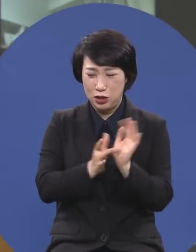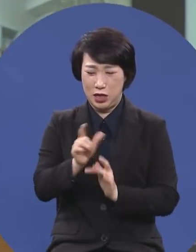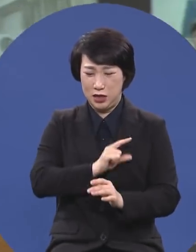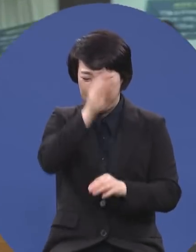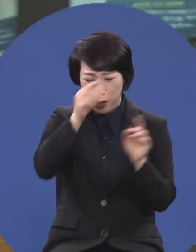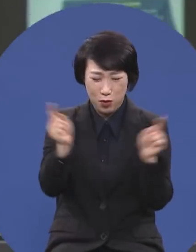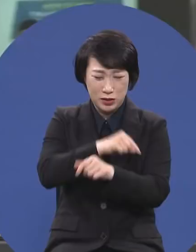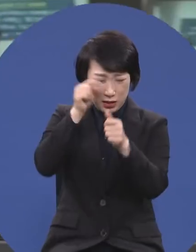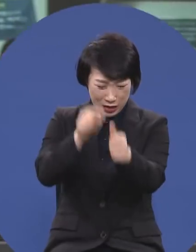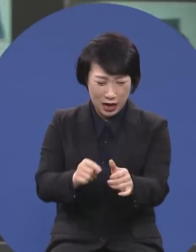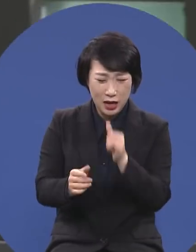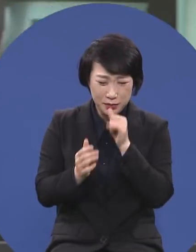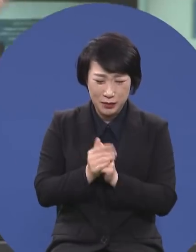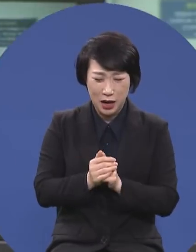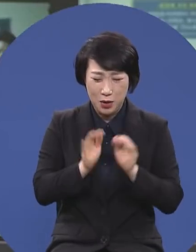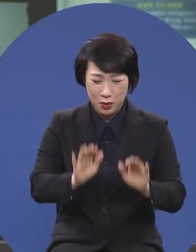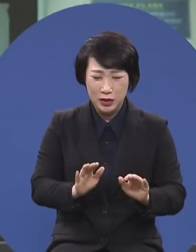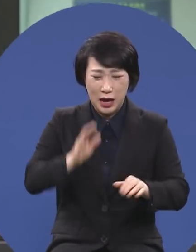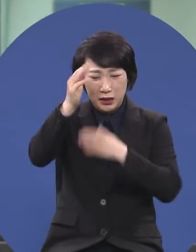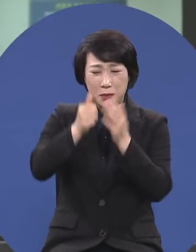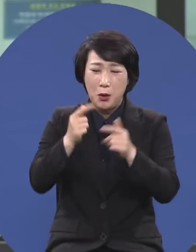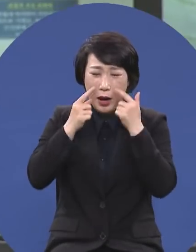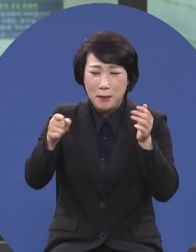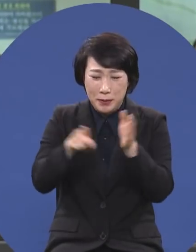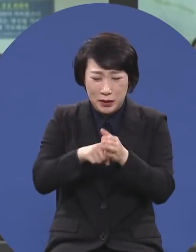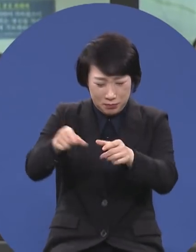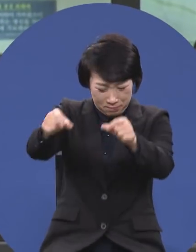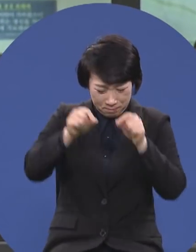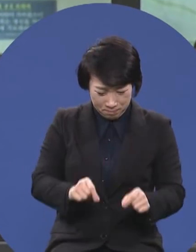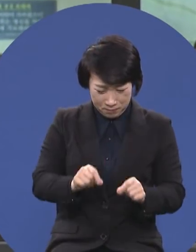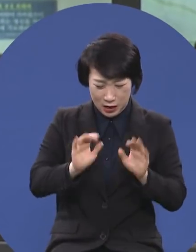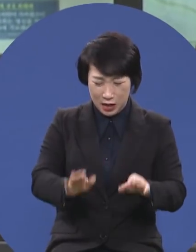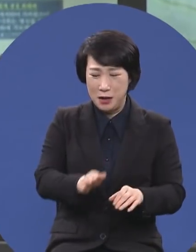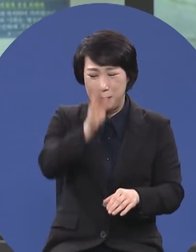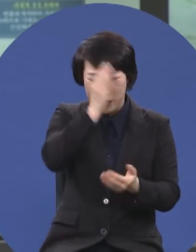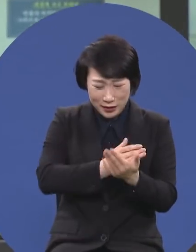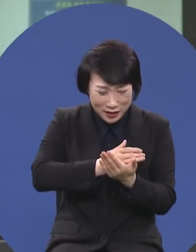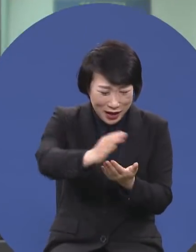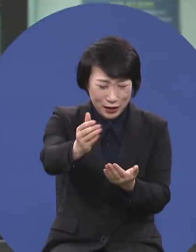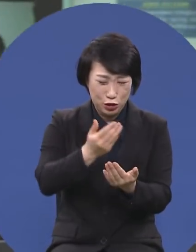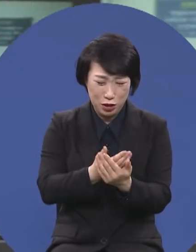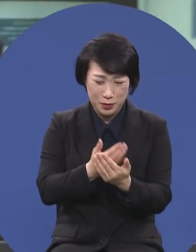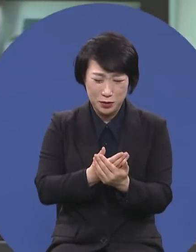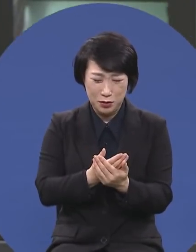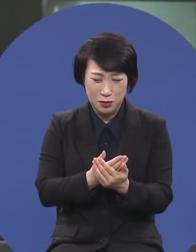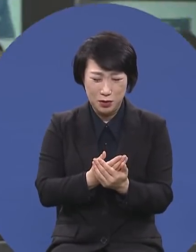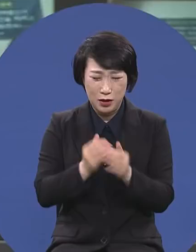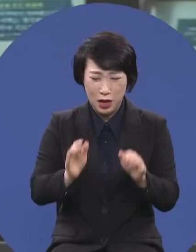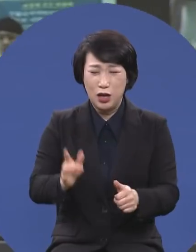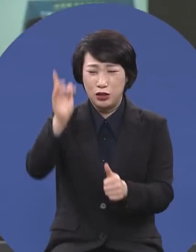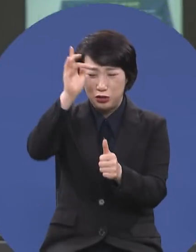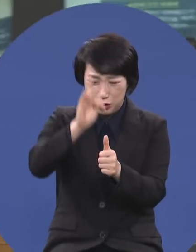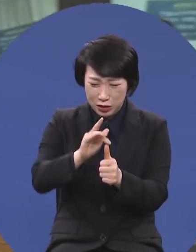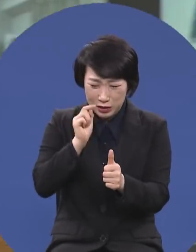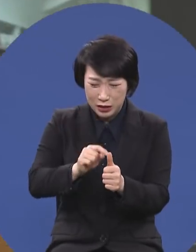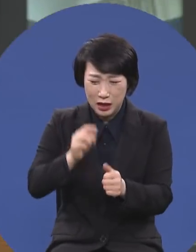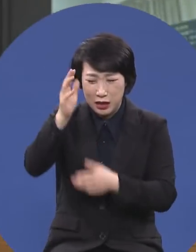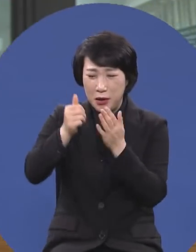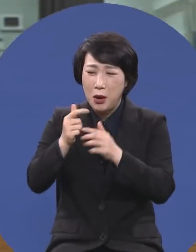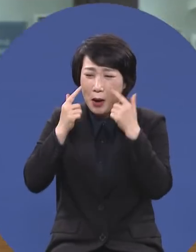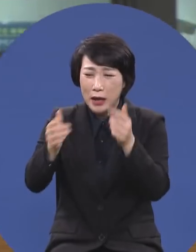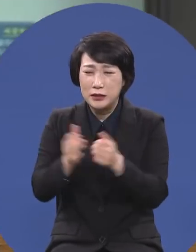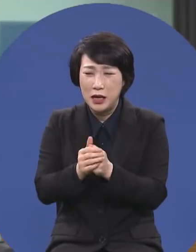병 고치라고 말했으니 오늘 하나님의 확신 내 확신이 되어 질병이 떠나가게 하시고 귀신이 하나님